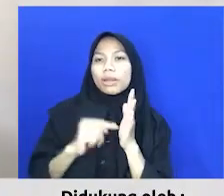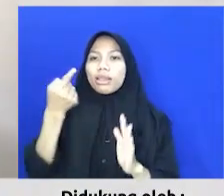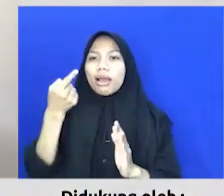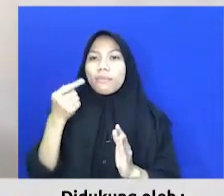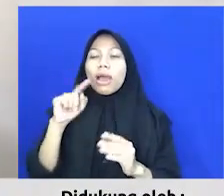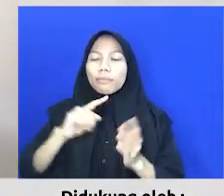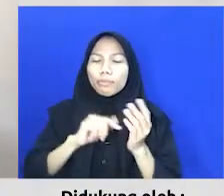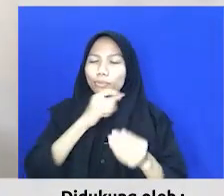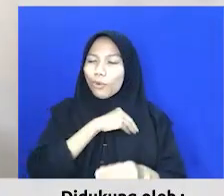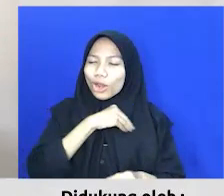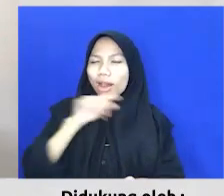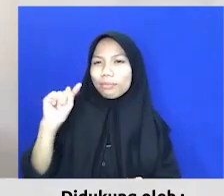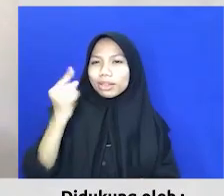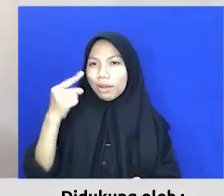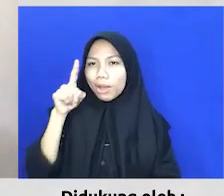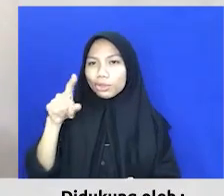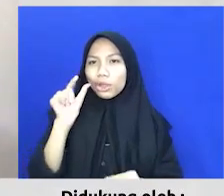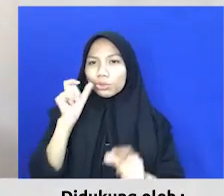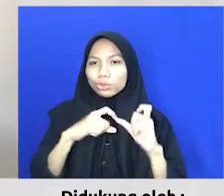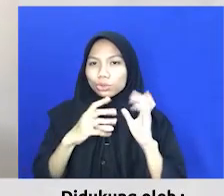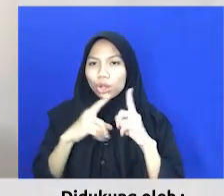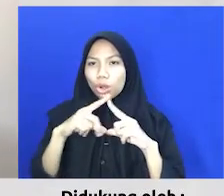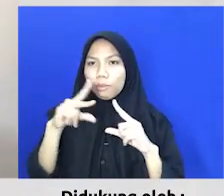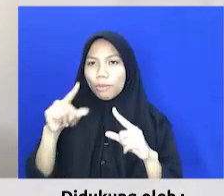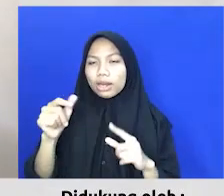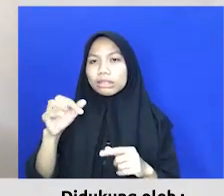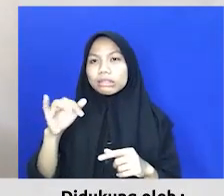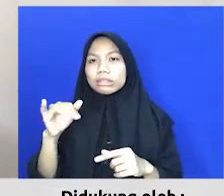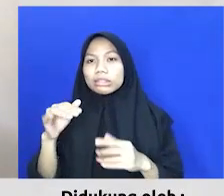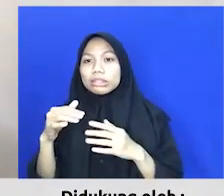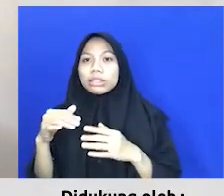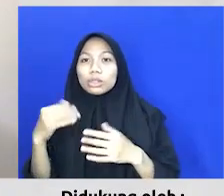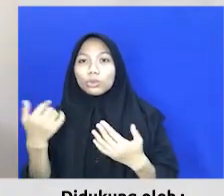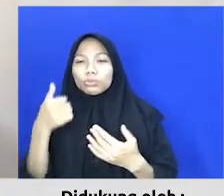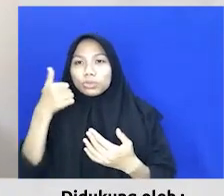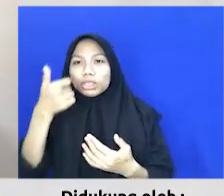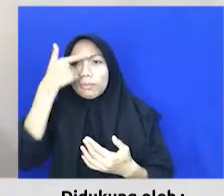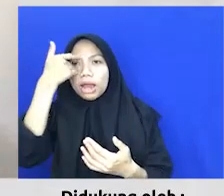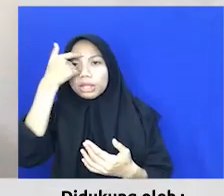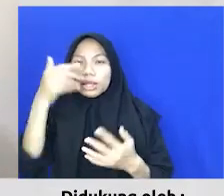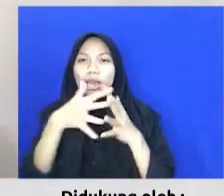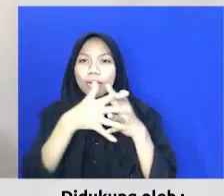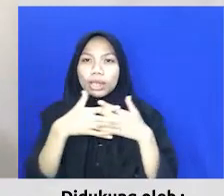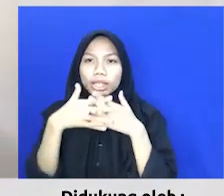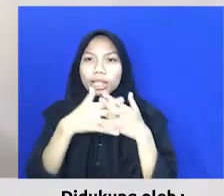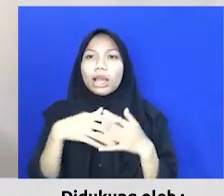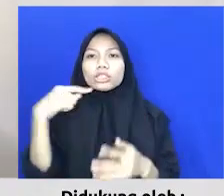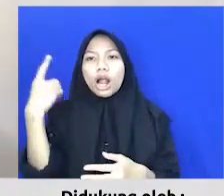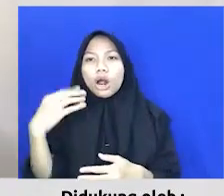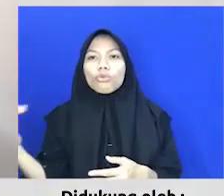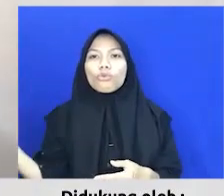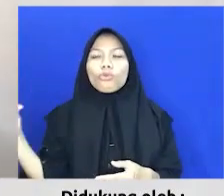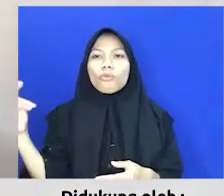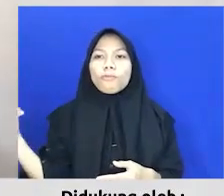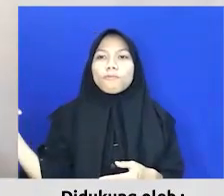hari ini sering sekali itu membaca buku catatannya Pak Usmar itu, dan saya terkagum-kagum, ini sangat